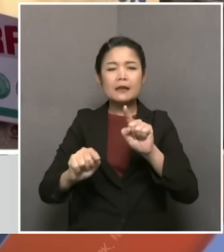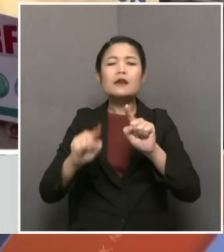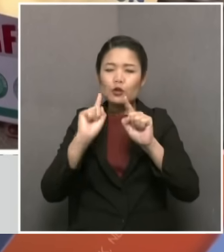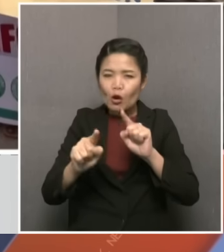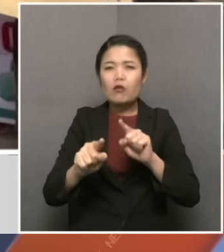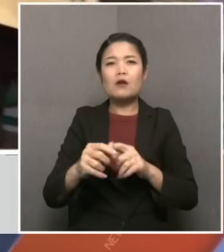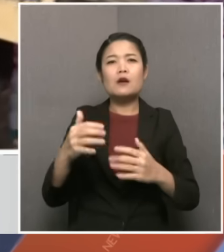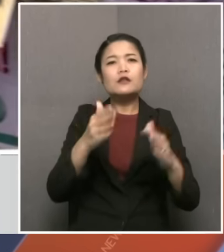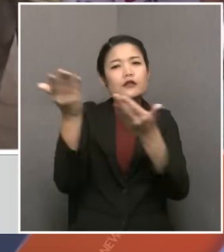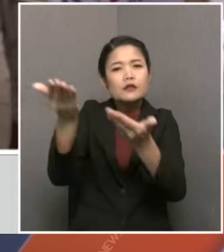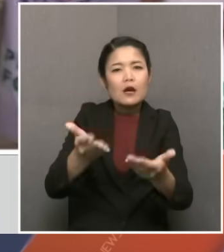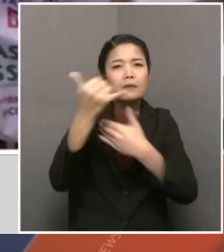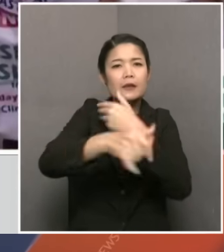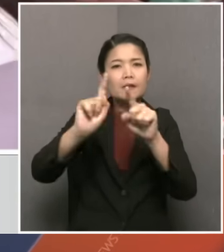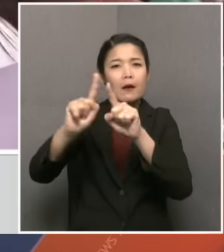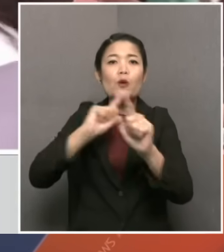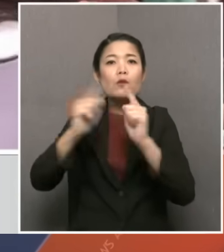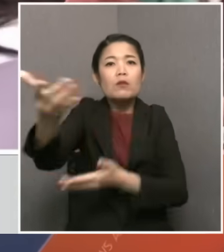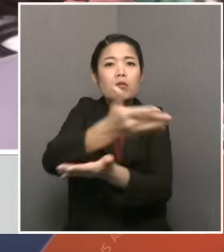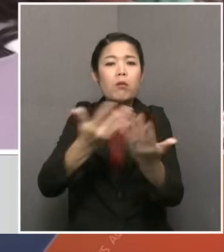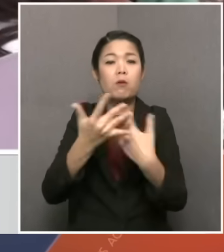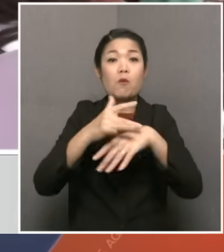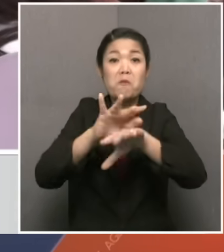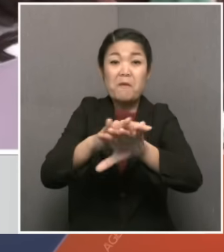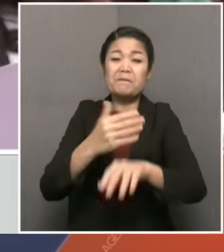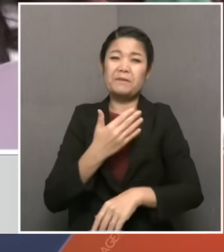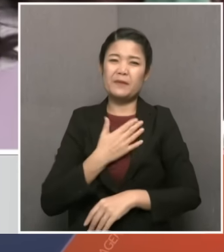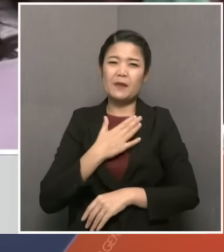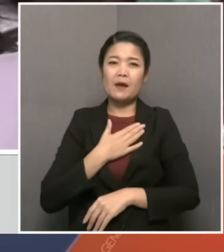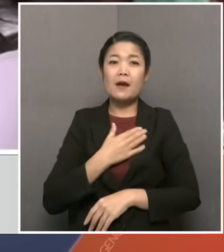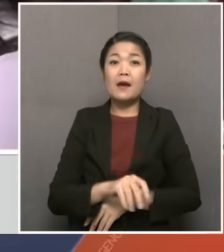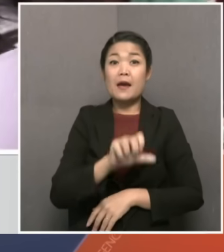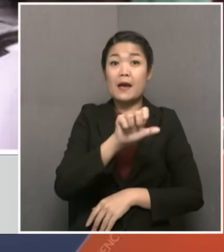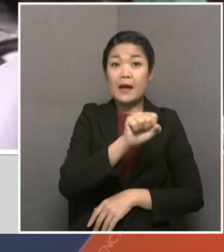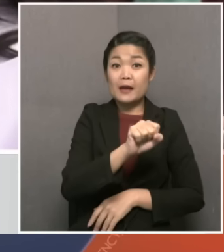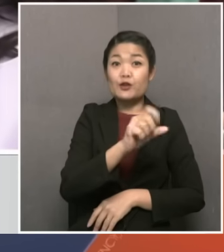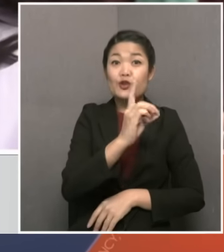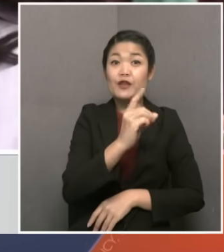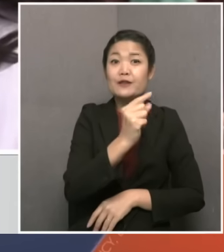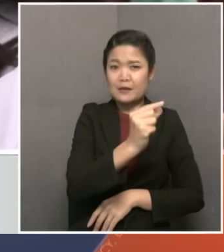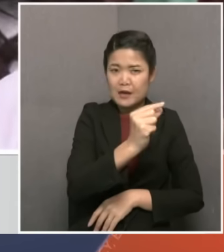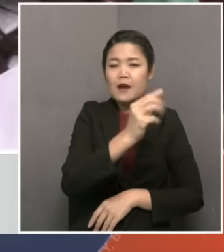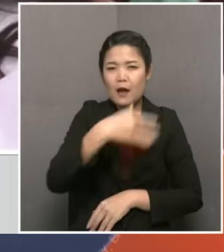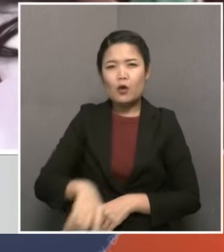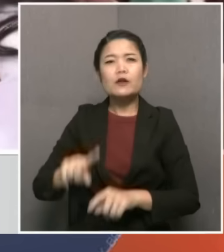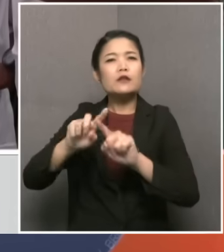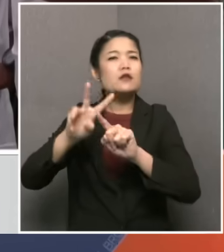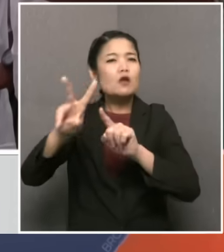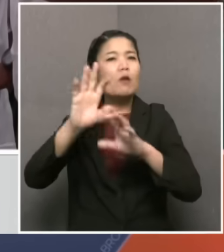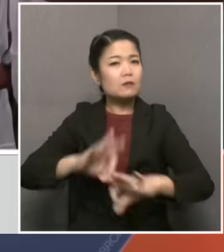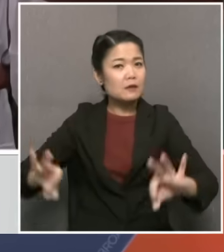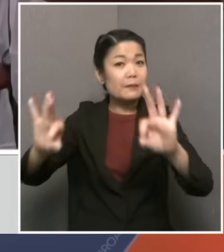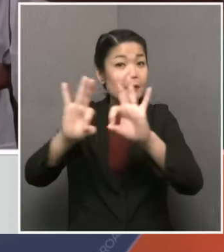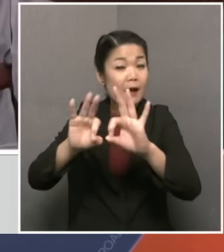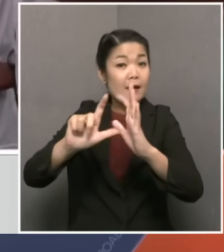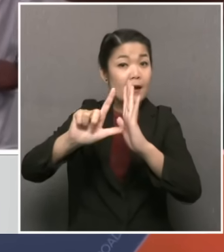ยกันนะครับเรื่องแรกจริงที่ผมเรียนข้างต้นใน SDG เรื่องที่2เนี่ยจะเป็นเรื่องสำคัญตามมานะครับที่จะคุยกันท่านเ